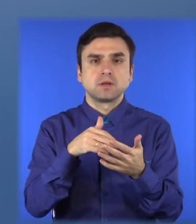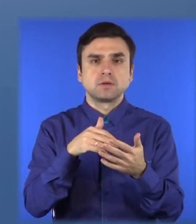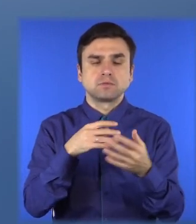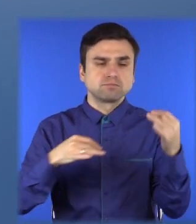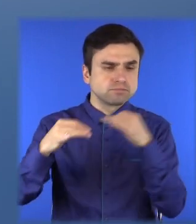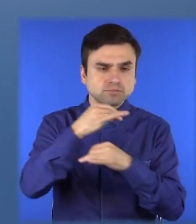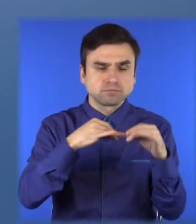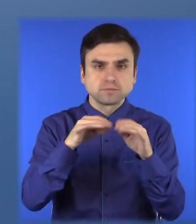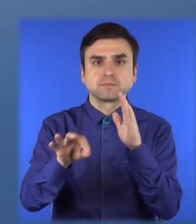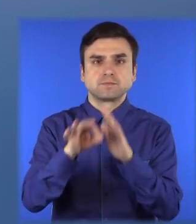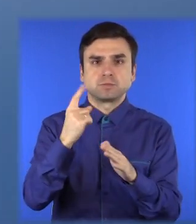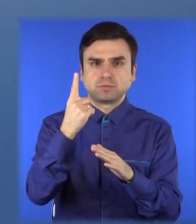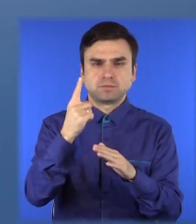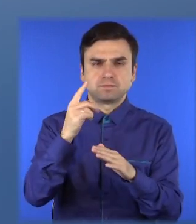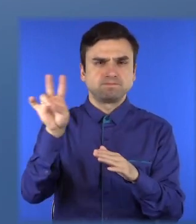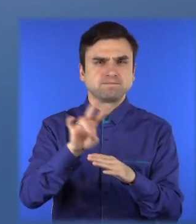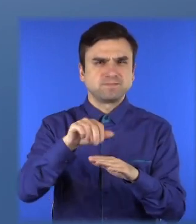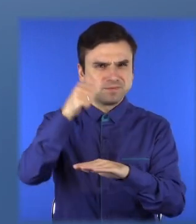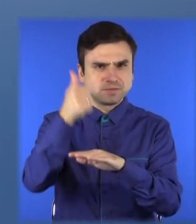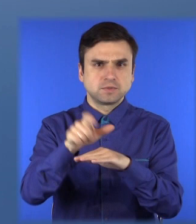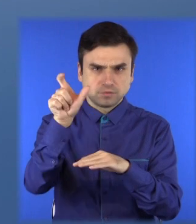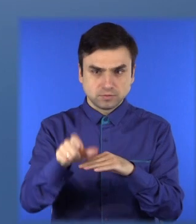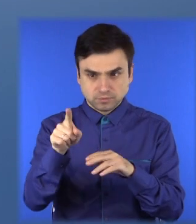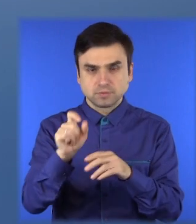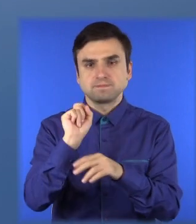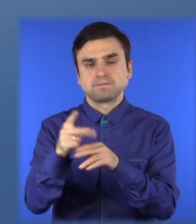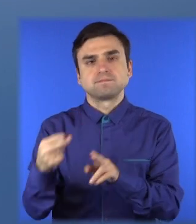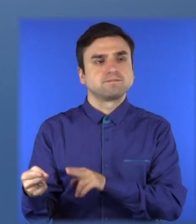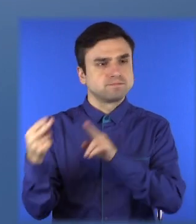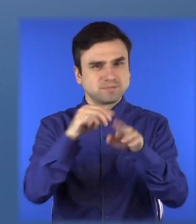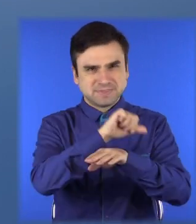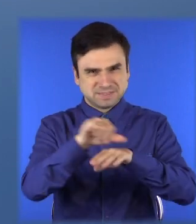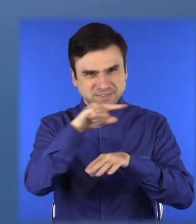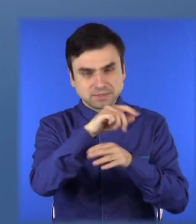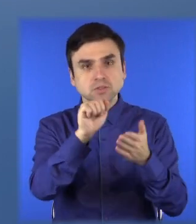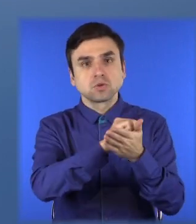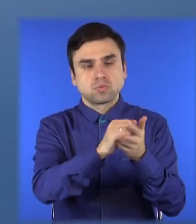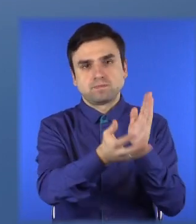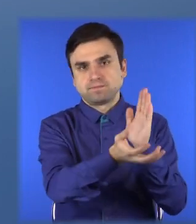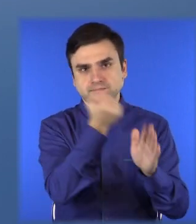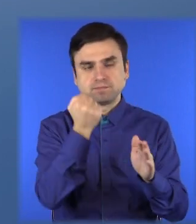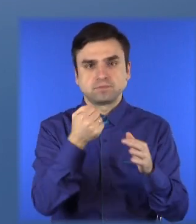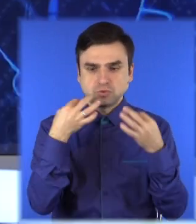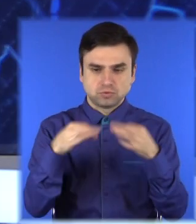обрати предстоятеля, який поїде до Константинополя, Стамбула і отримає